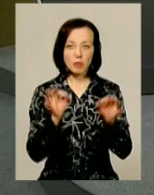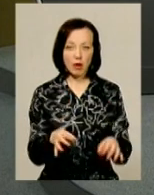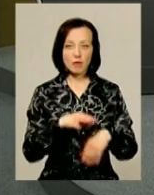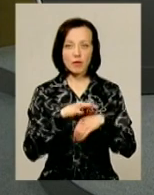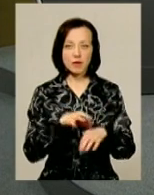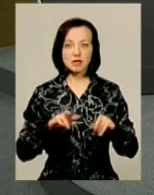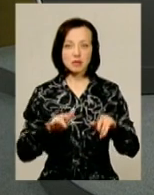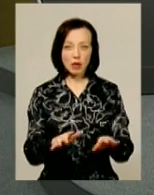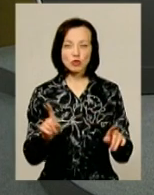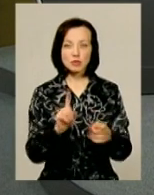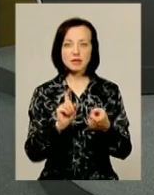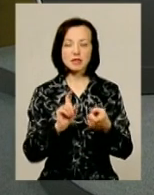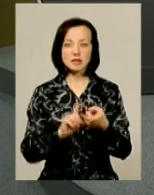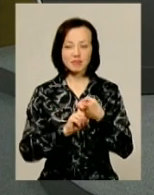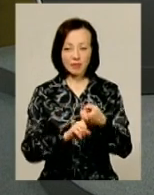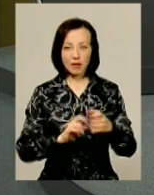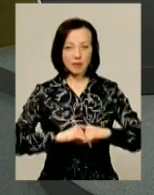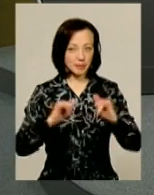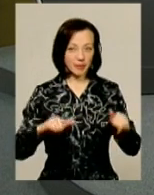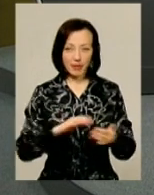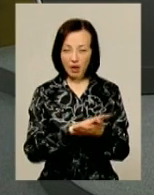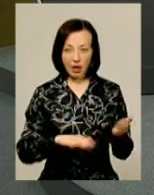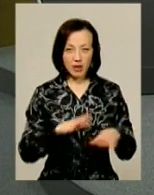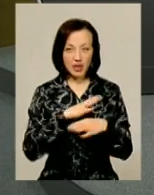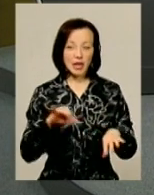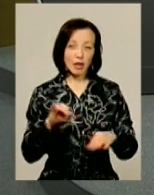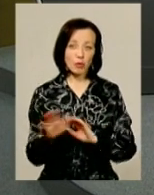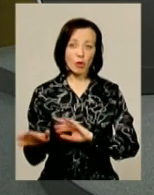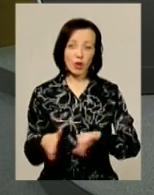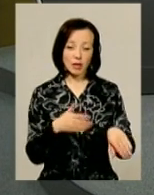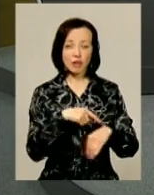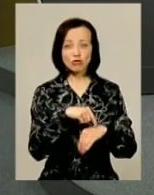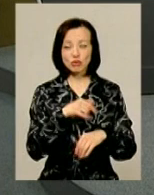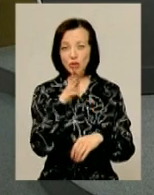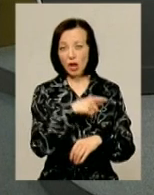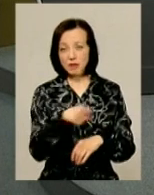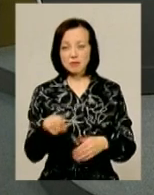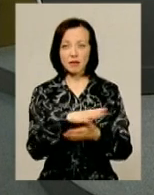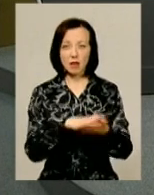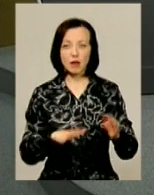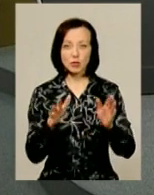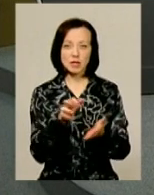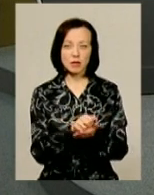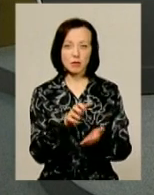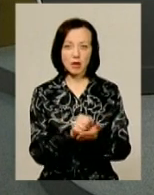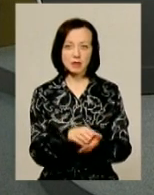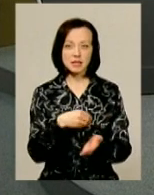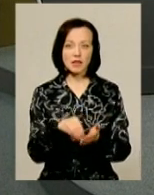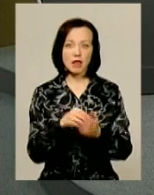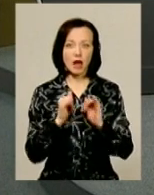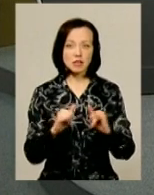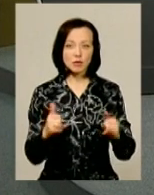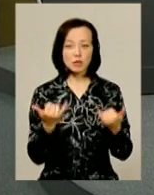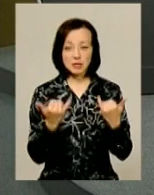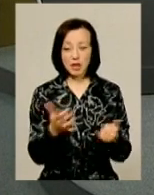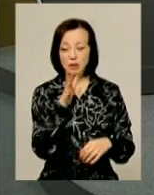провести заходи, щоб захворювання не пішло далі. І пройде певний час, і можна далі буде займатися свинарством. А